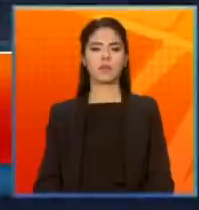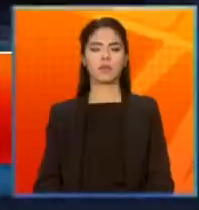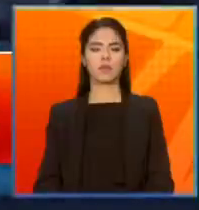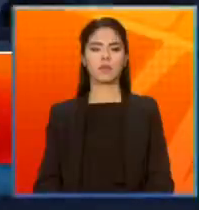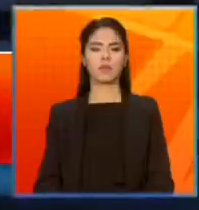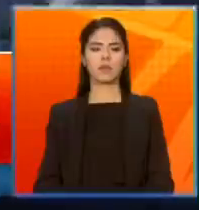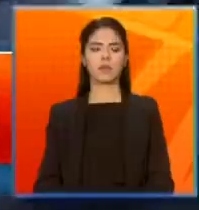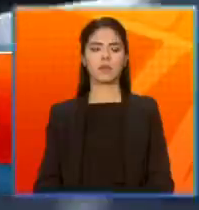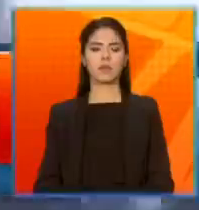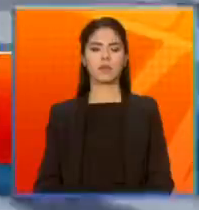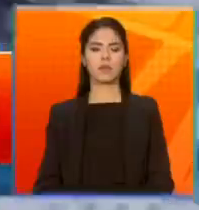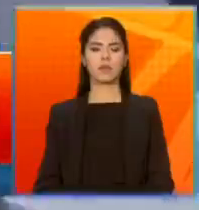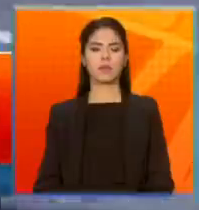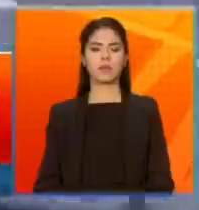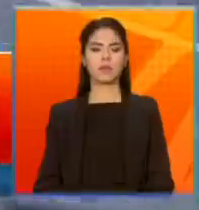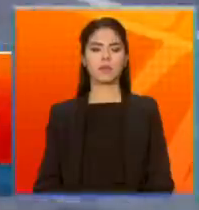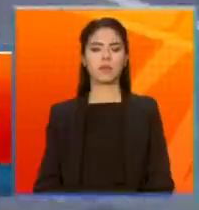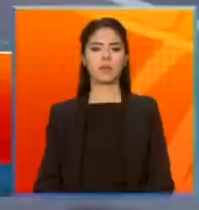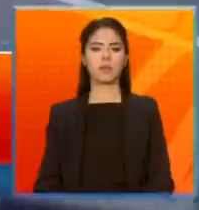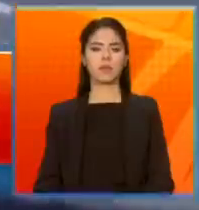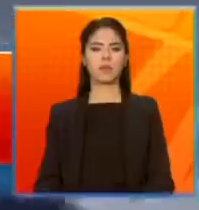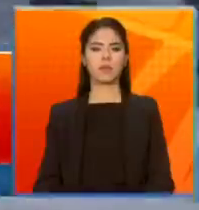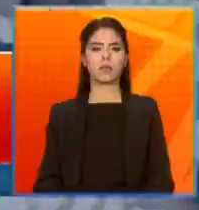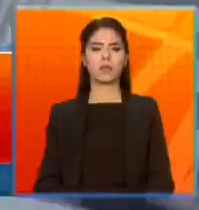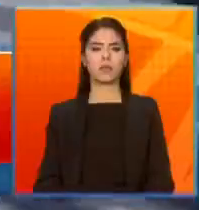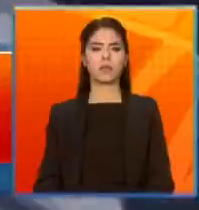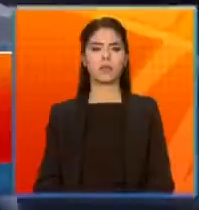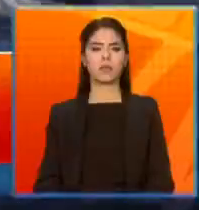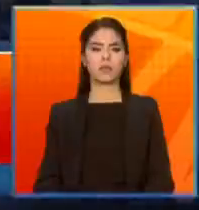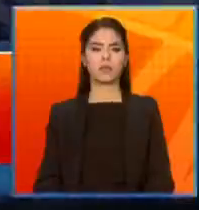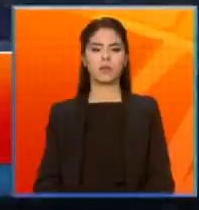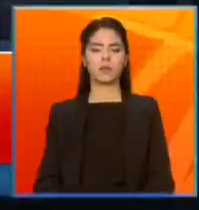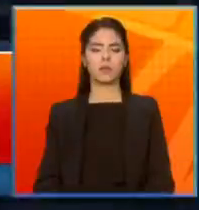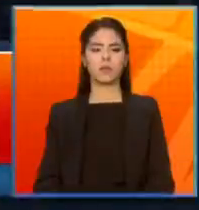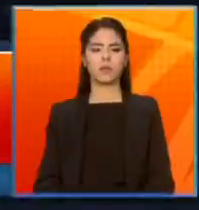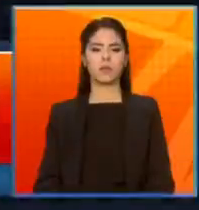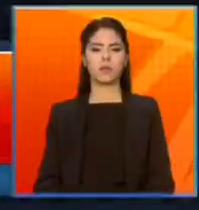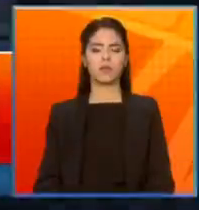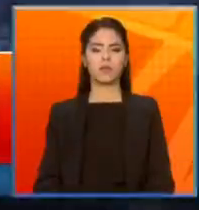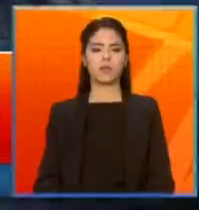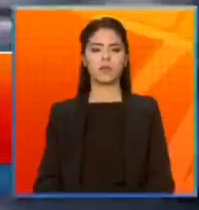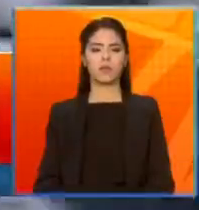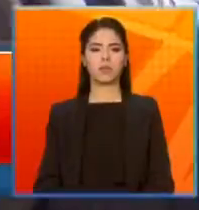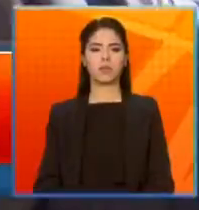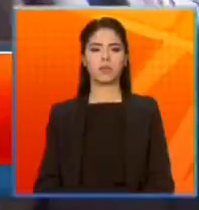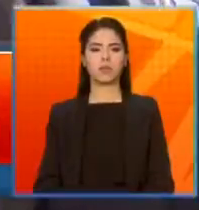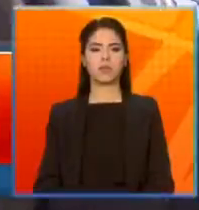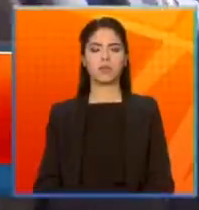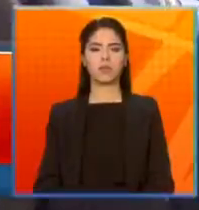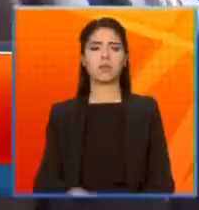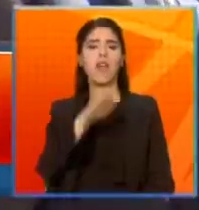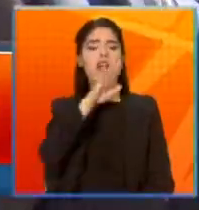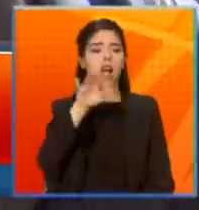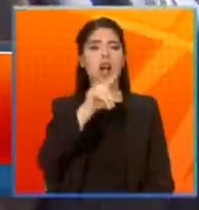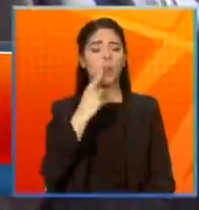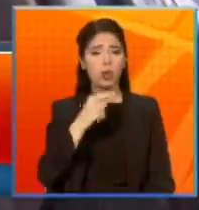minibüs daha durdu fakat bu da durmadı. Bu araç da durmadı, zar zor durdu. Ben de anca bu şekilde geçebildim. Avrupa